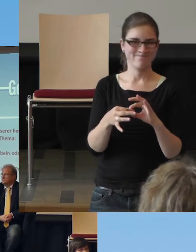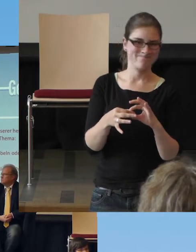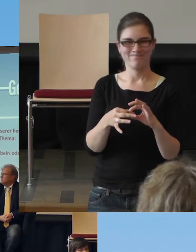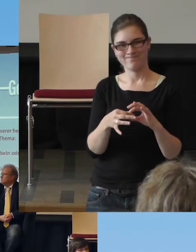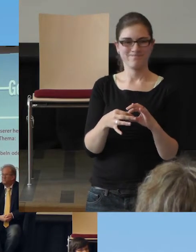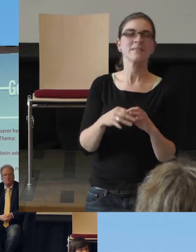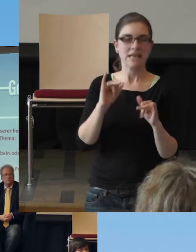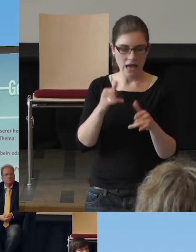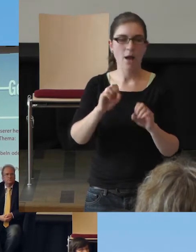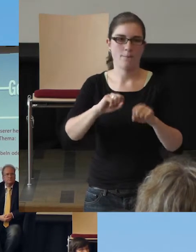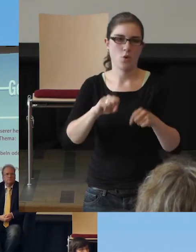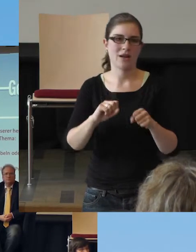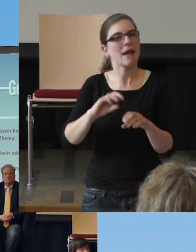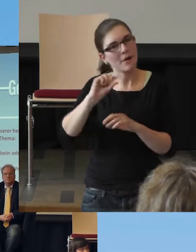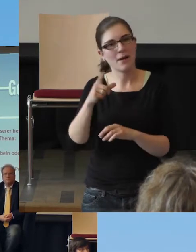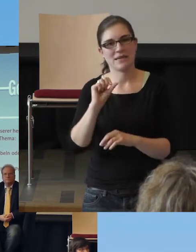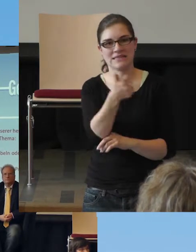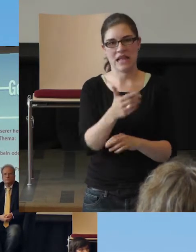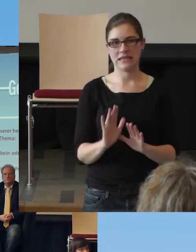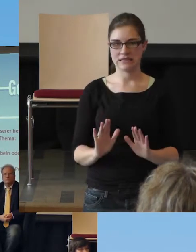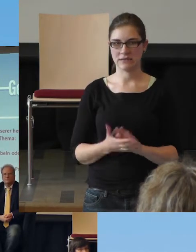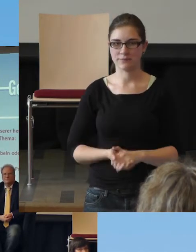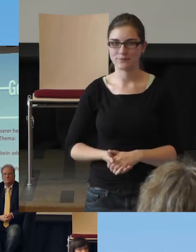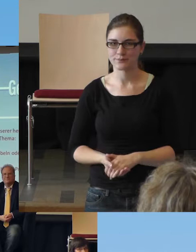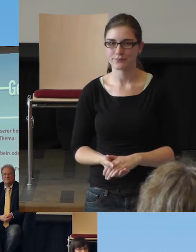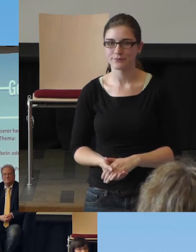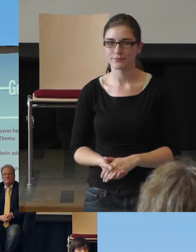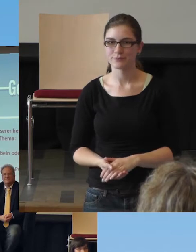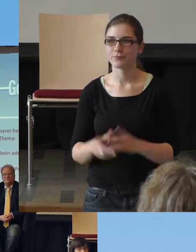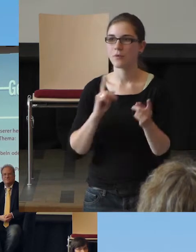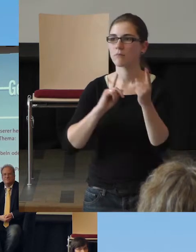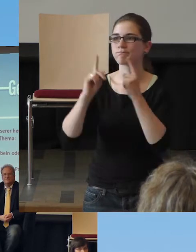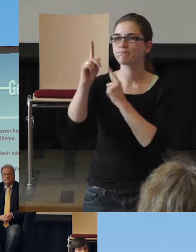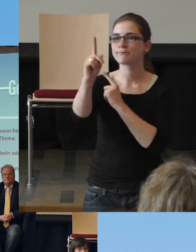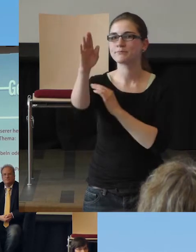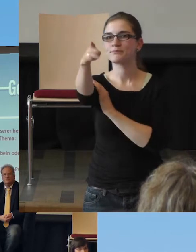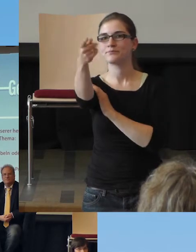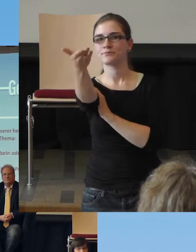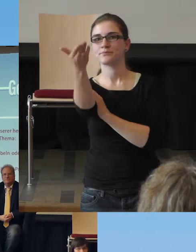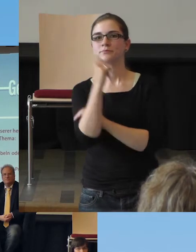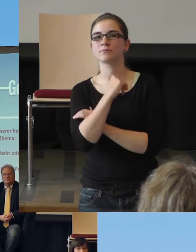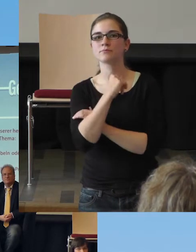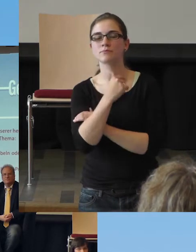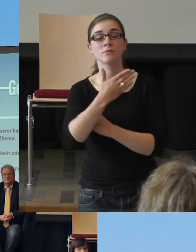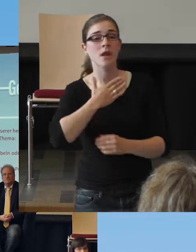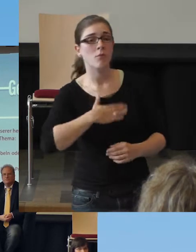So, jetzt bin ich hier hinten gelandet, Sie halten mich ganz schön auf Trab heute. Ich möchte wissen, ob durch eine